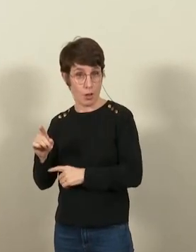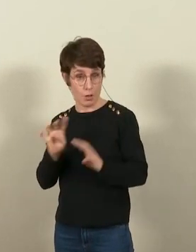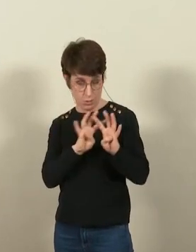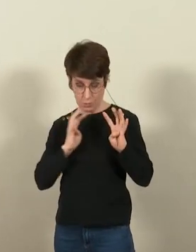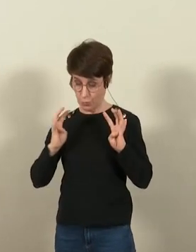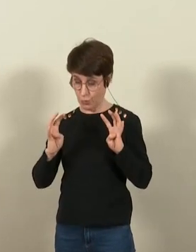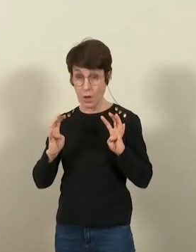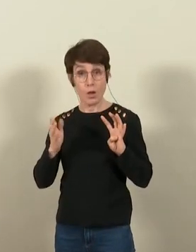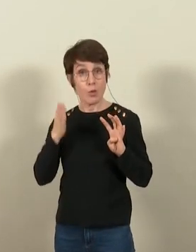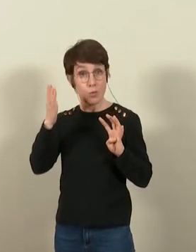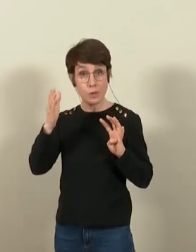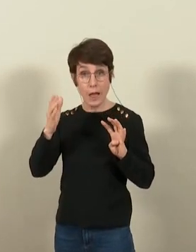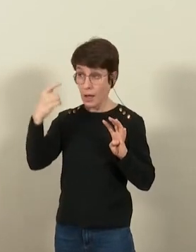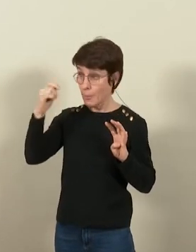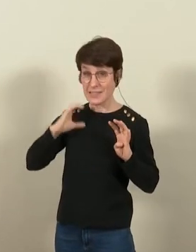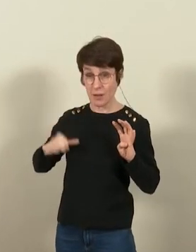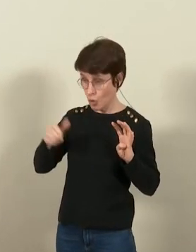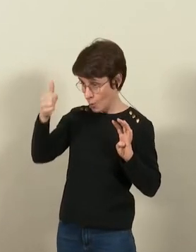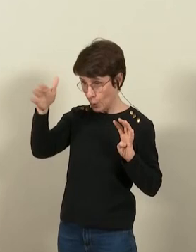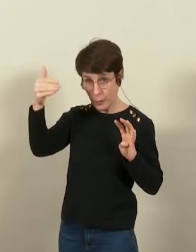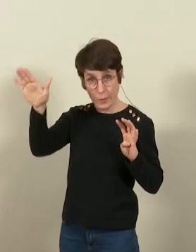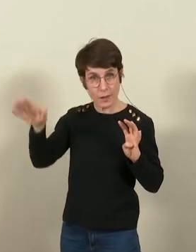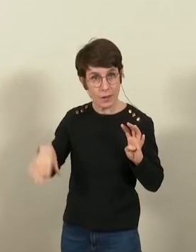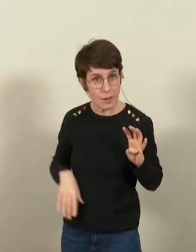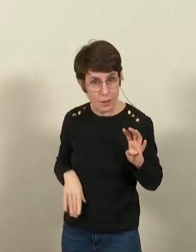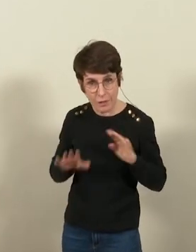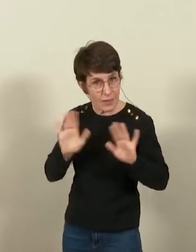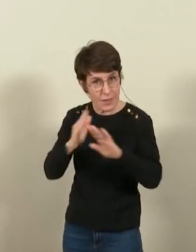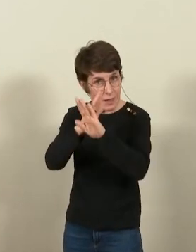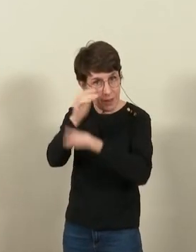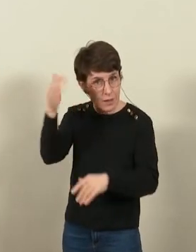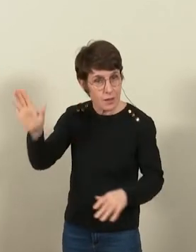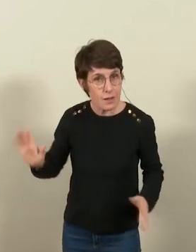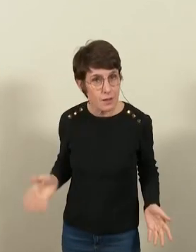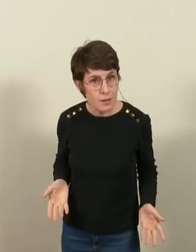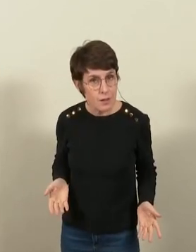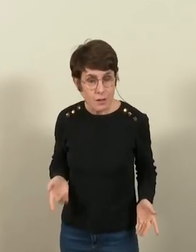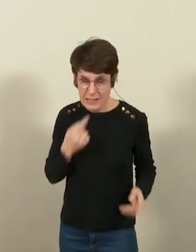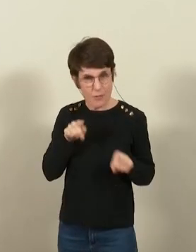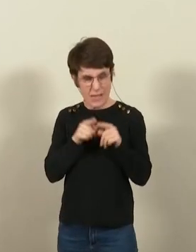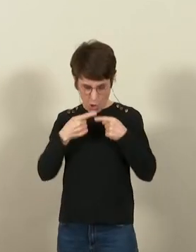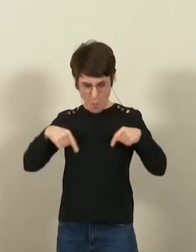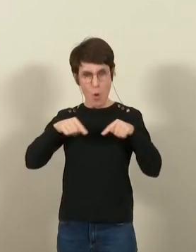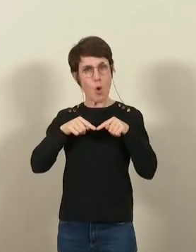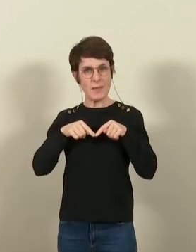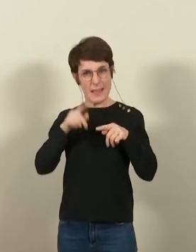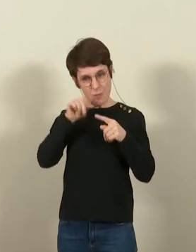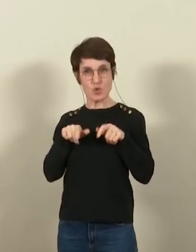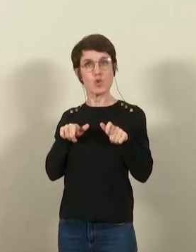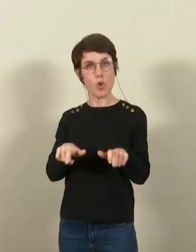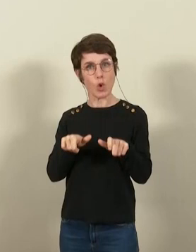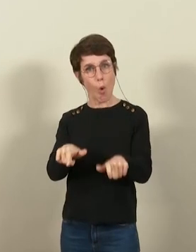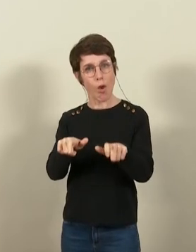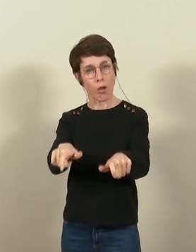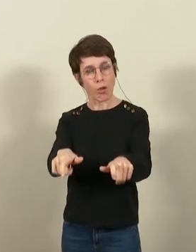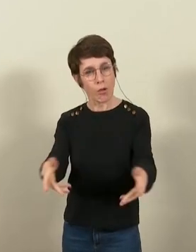exit les sportifs dans votre nouveau comité d'avis qui sera un véritable comité de contrôle